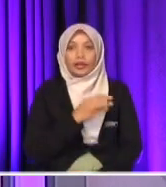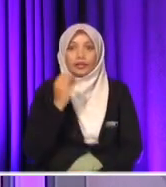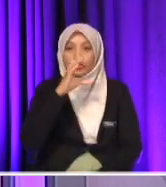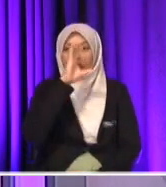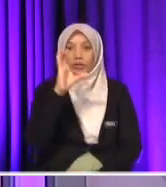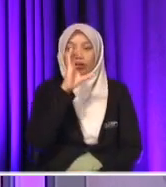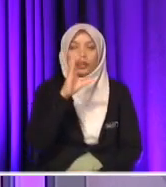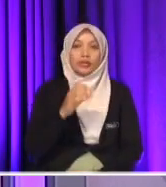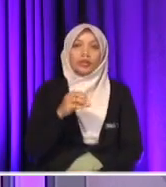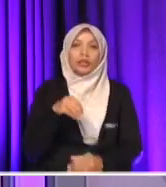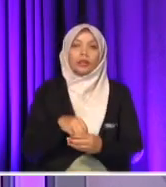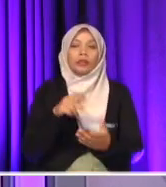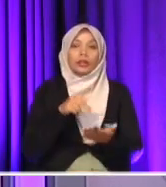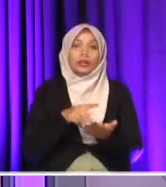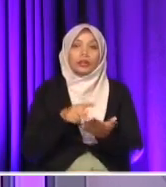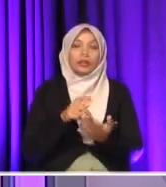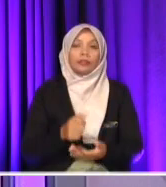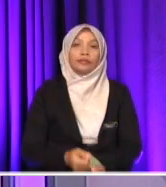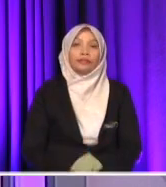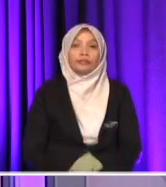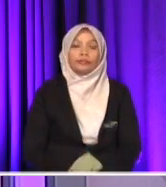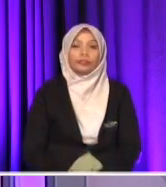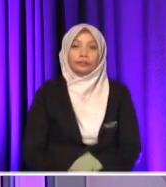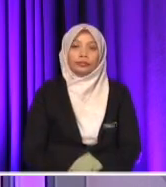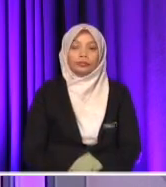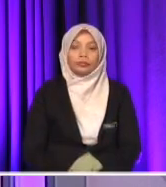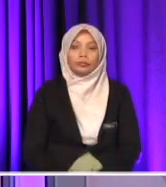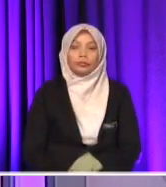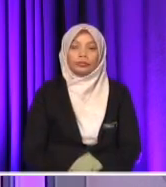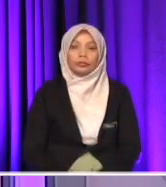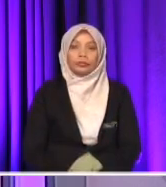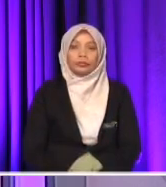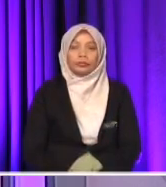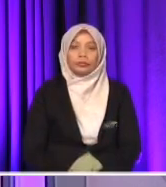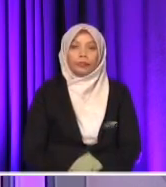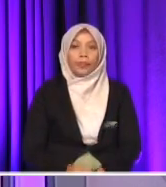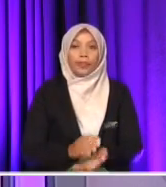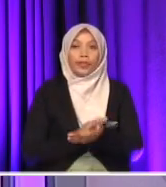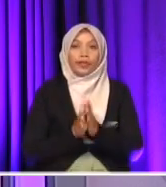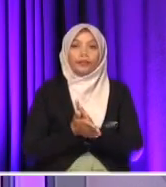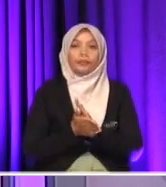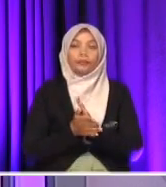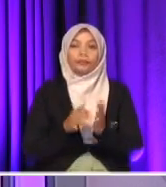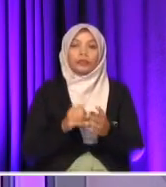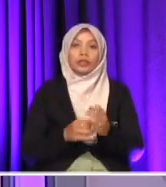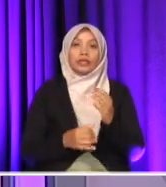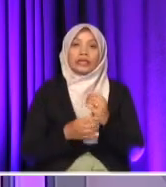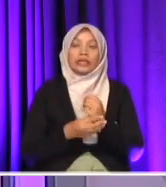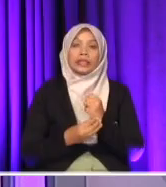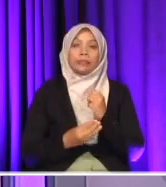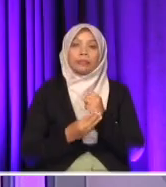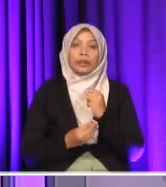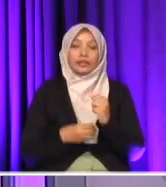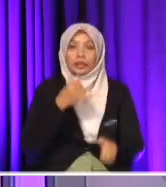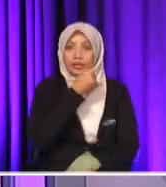tadi, trigonometri ataupun teorem partikel tadi kan? Trigonometri lah, sebab ada tangent, cos, sin tu kan? Menjimatkan masa kita. Okey,